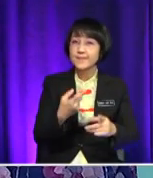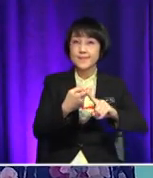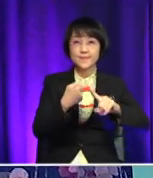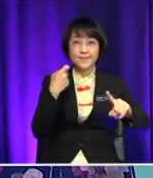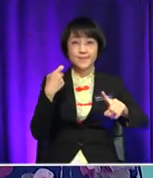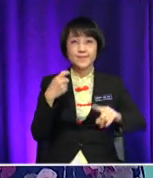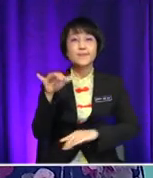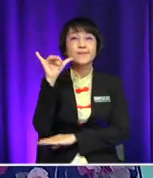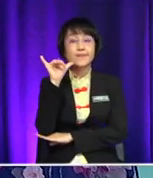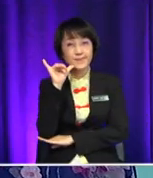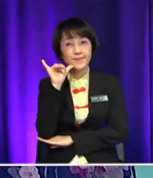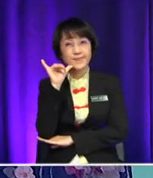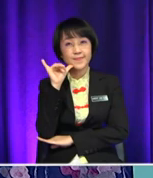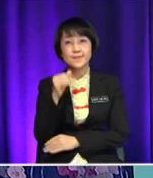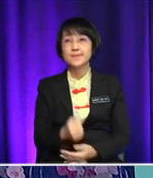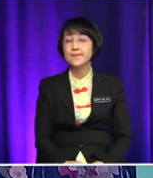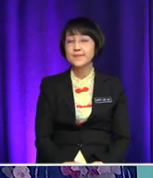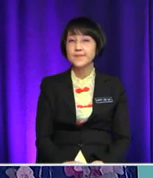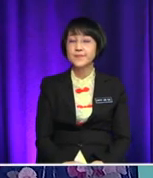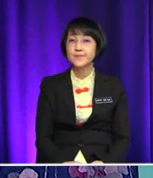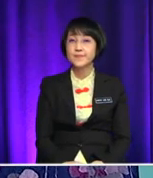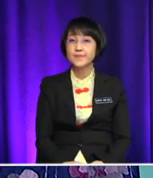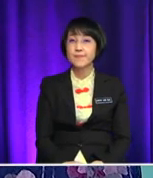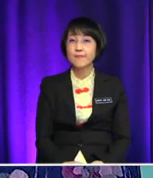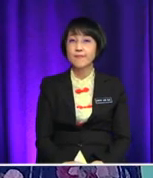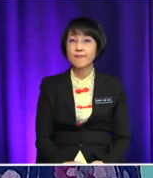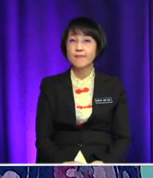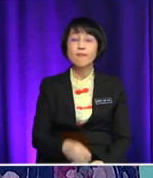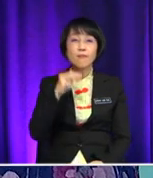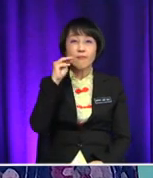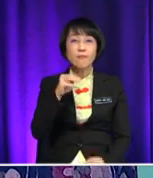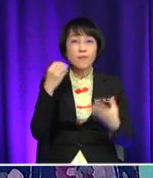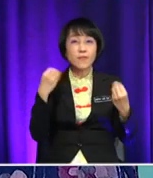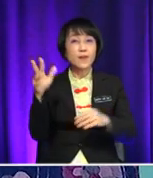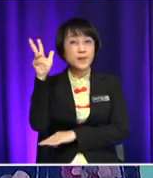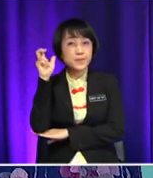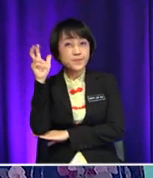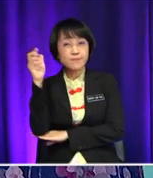Yus zairin jadi mirada dengan